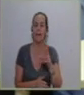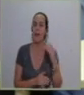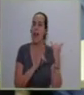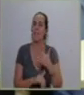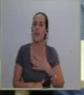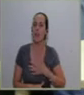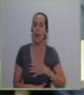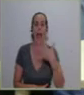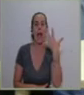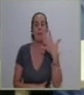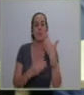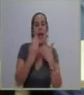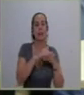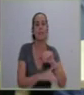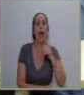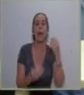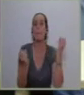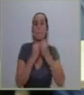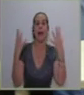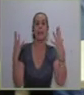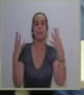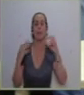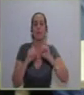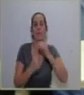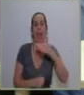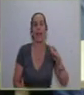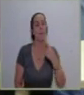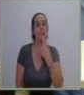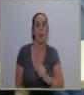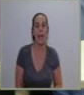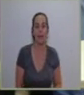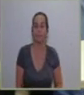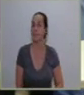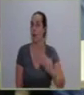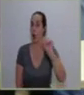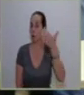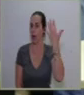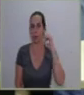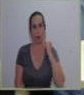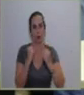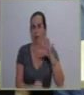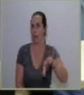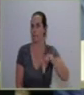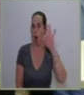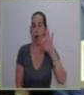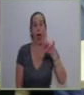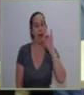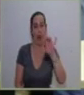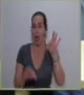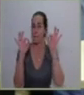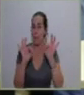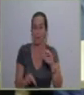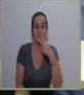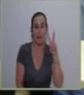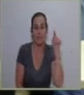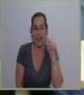לנו את חמשת הקטעים הכי מדהימים שלך משוברי גלים. מה את אומרת? טוב, קודם כל היה לי מאוד קשה לבחור, אבל באמת